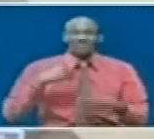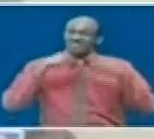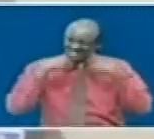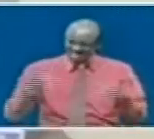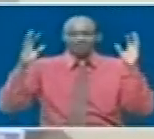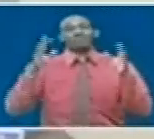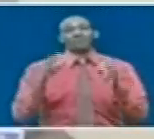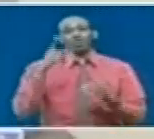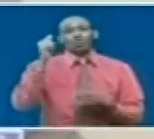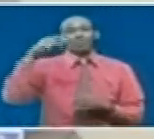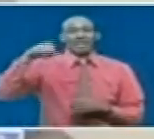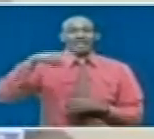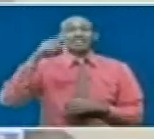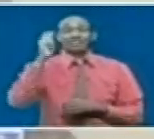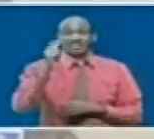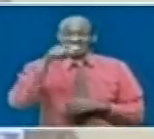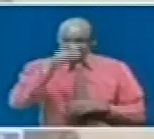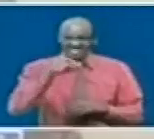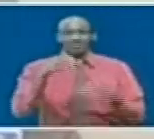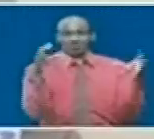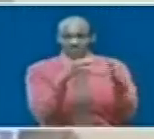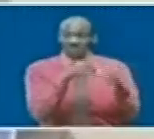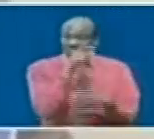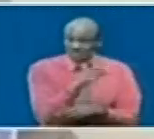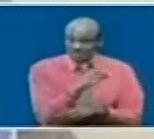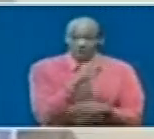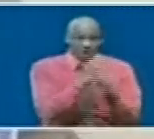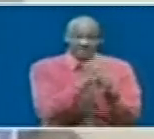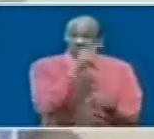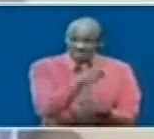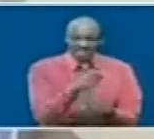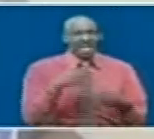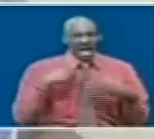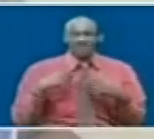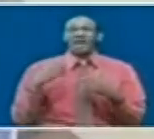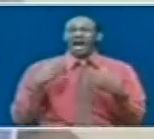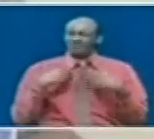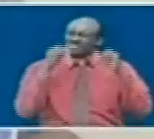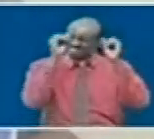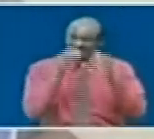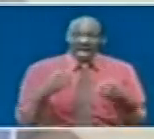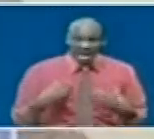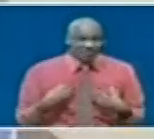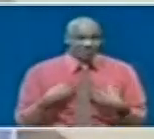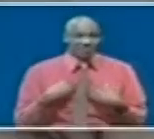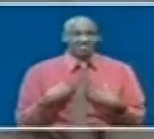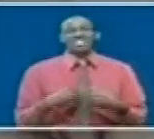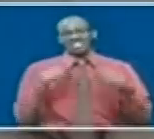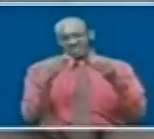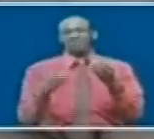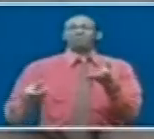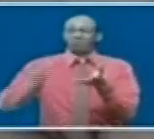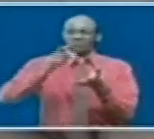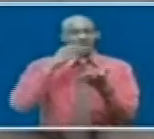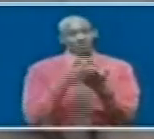chama cha KUPPET. Chama hichi ni chama ambacho imeletea walimu malimbukizi.